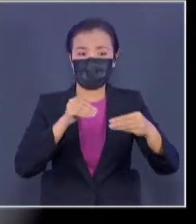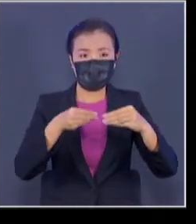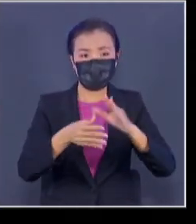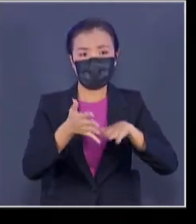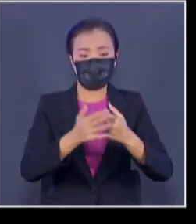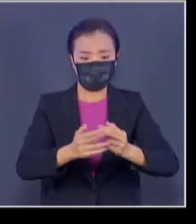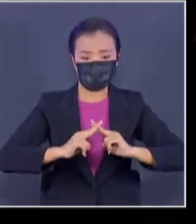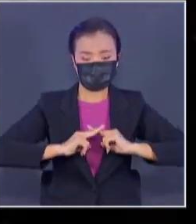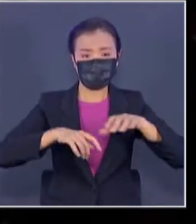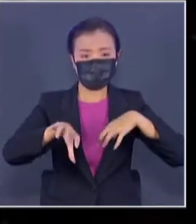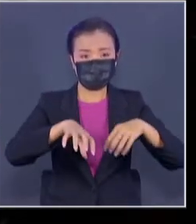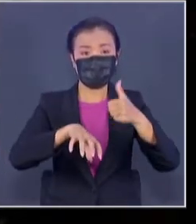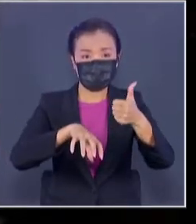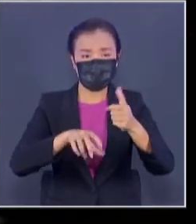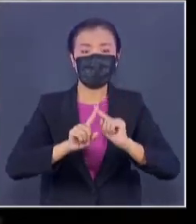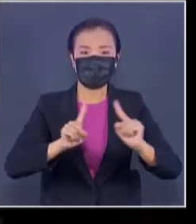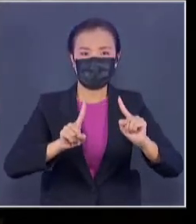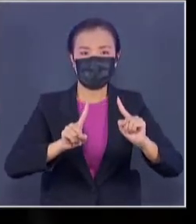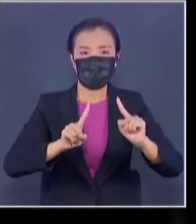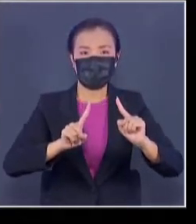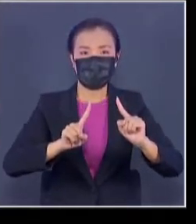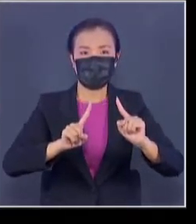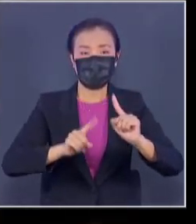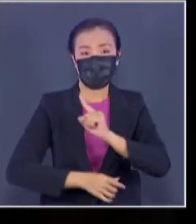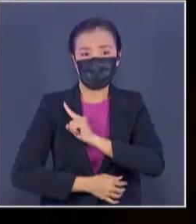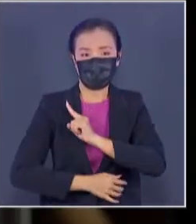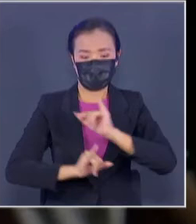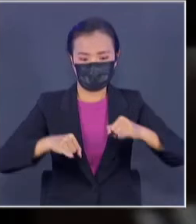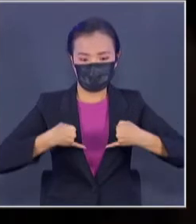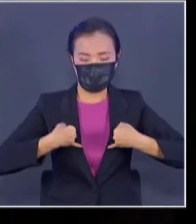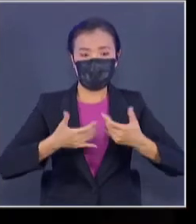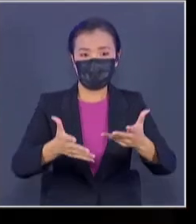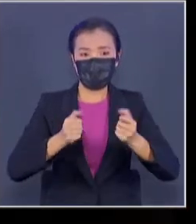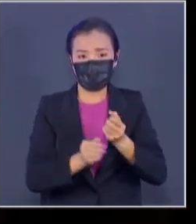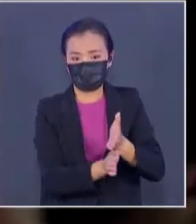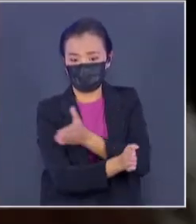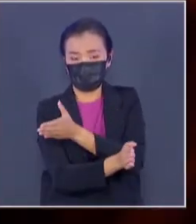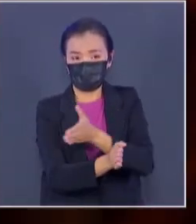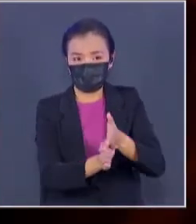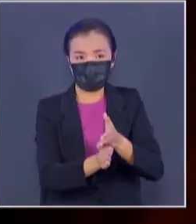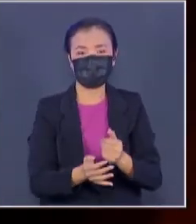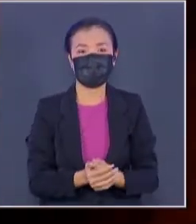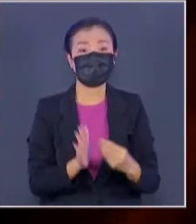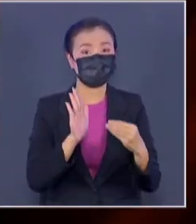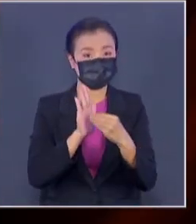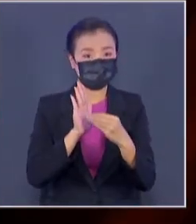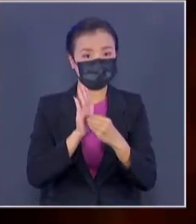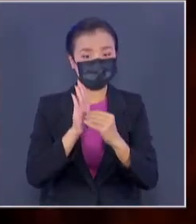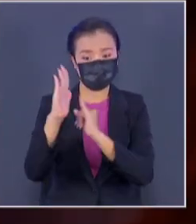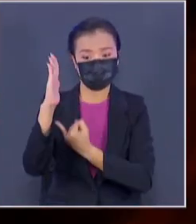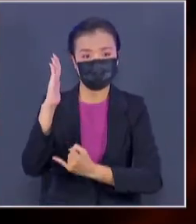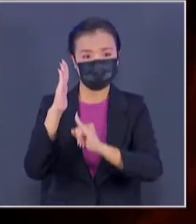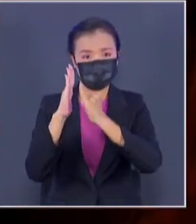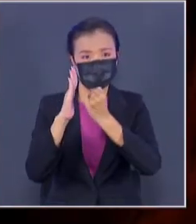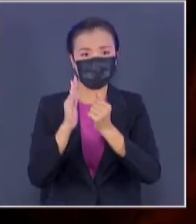ให้เอกชนสามารถจัดกิจกรรมได้ครับแต่ว่าผู้จัดงานจะต้องขออนุญาตล่วงหน้านะครับโดยที่ทางกทมและจังหวัดต่